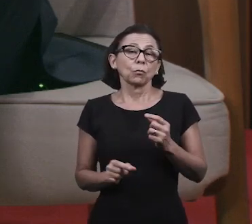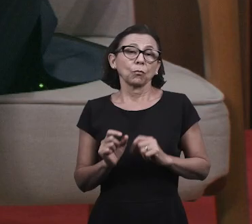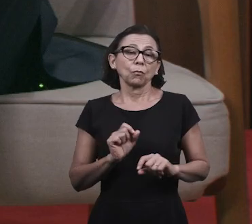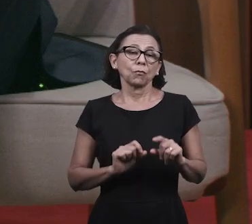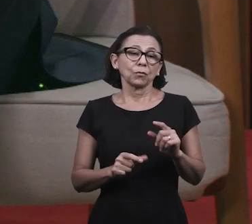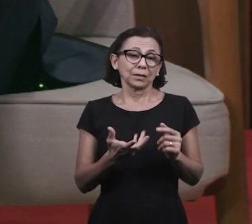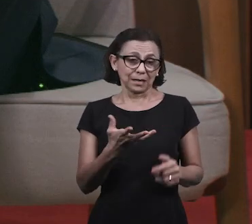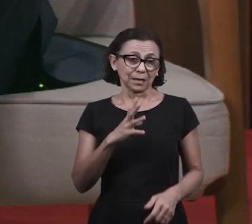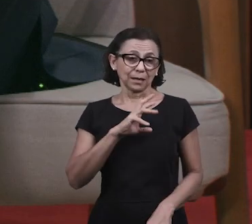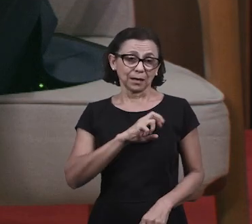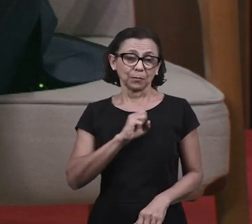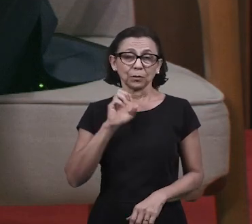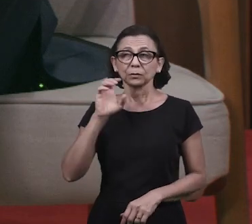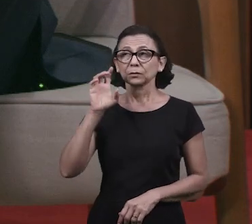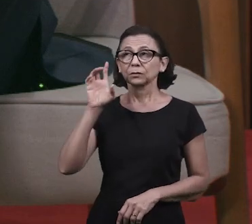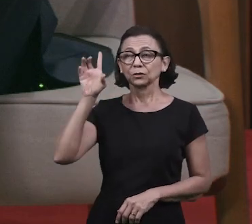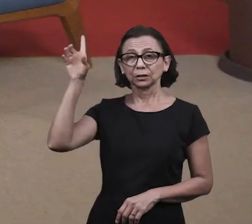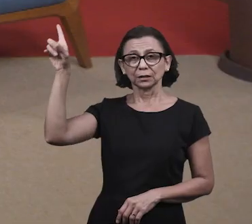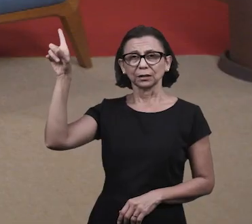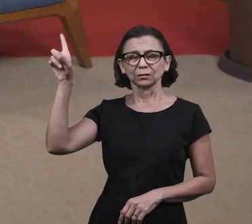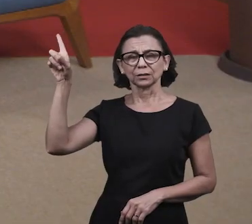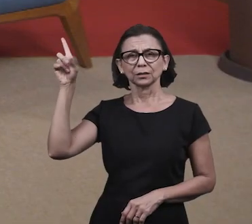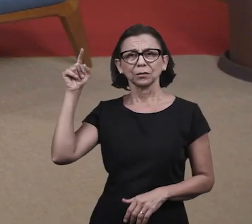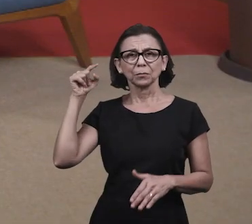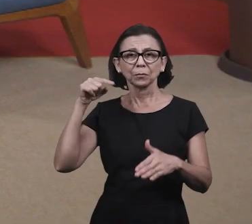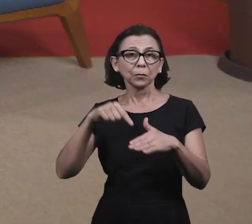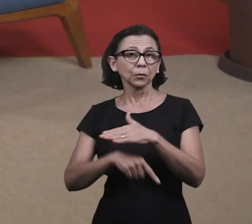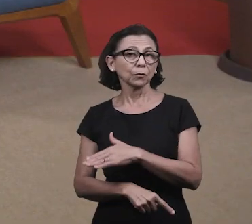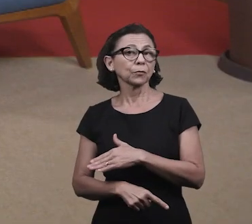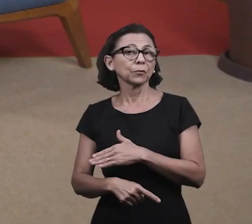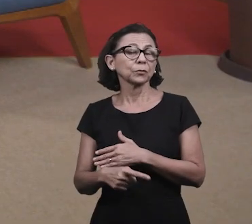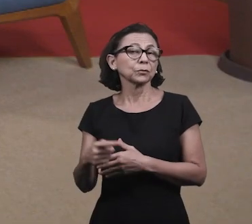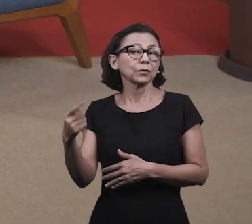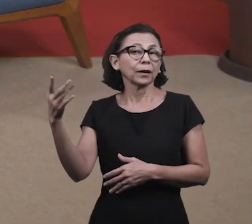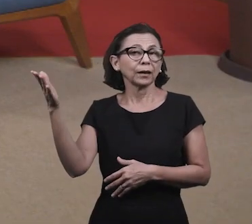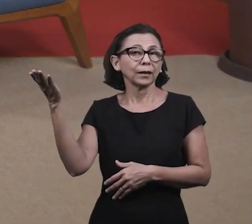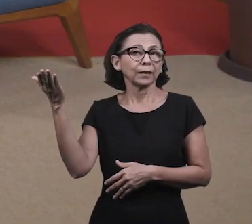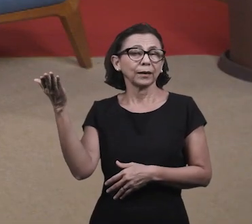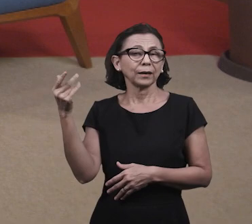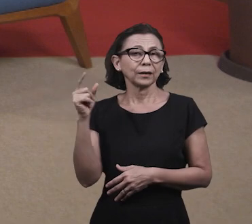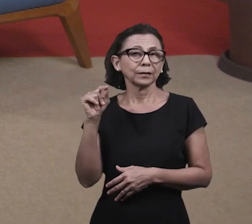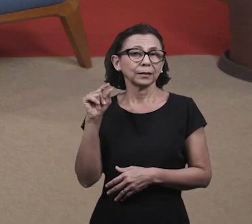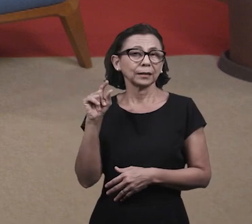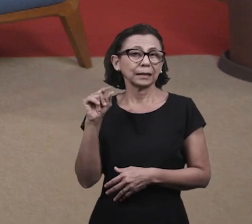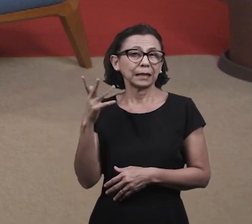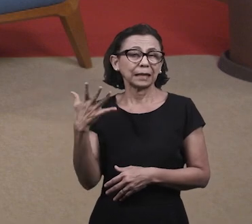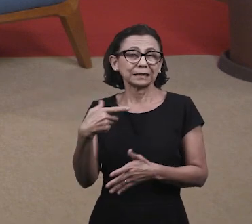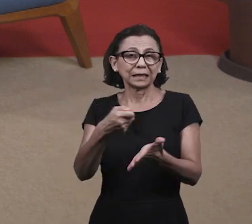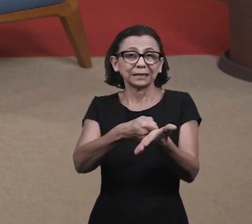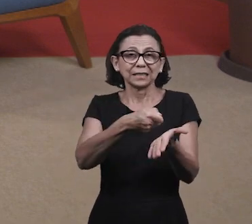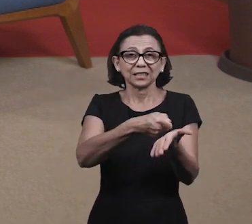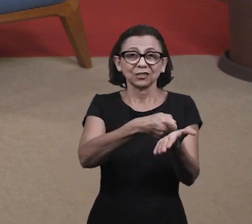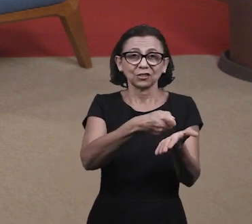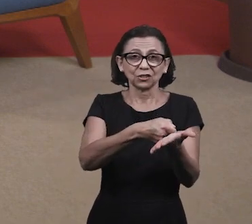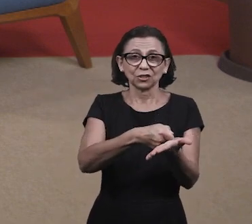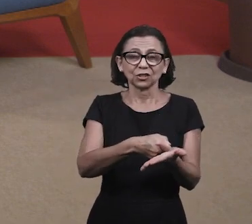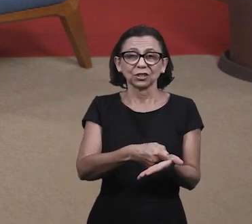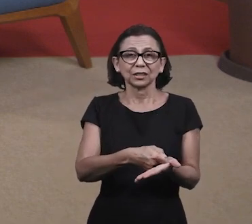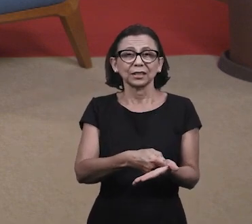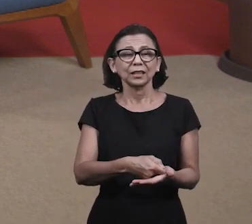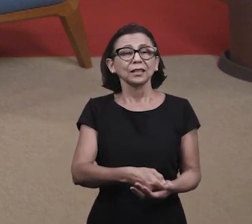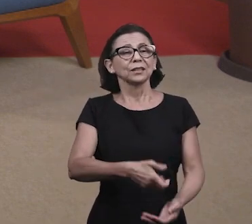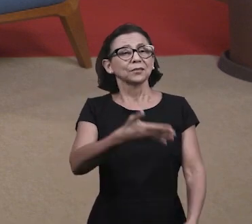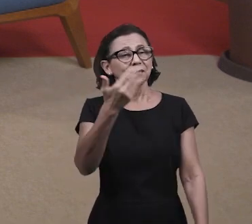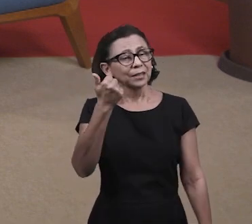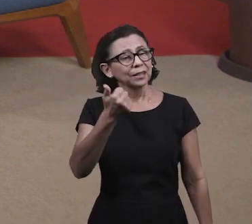Donc, c'est la même manière. Donc, c'est l'amour de Dieu est si grand qu'il...